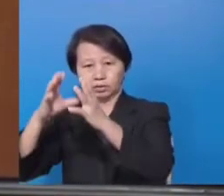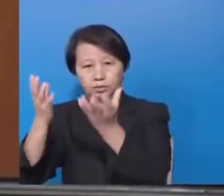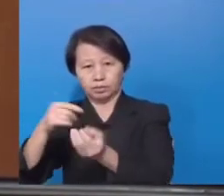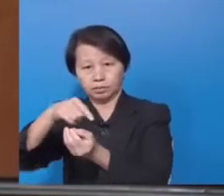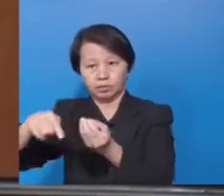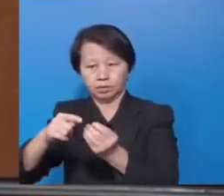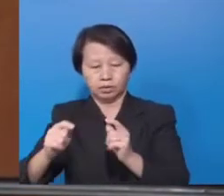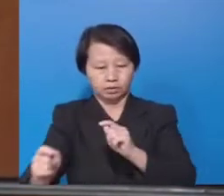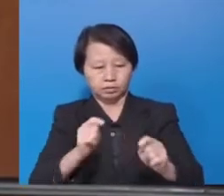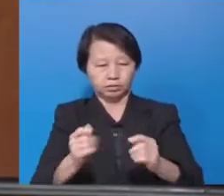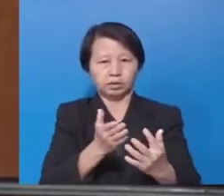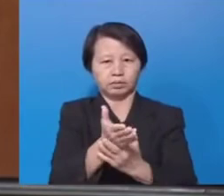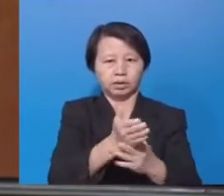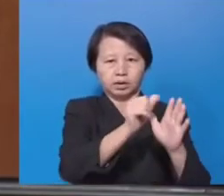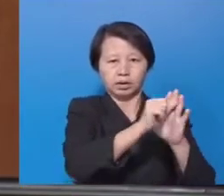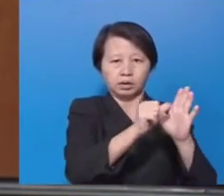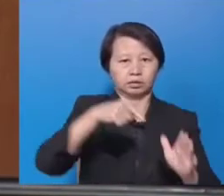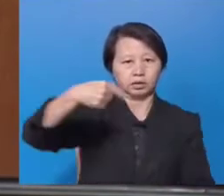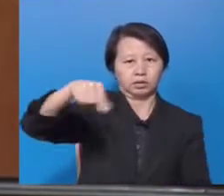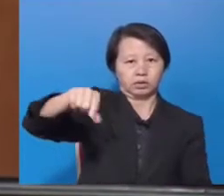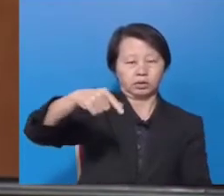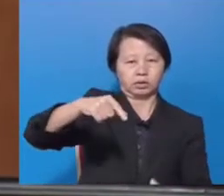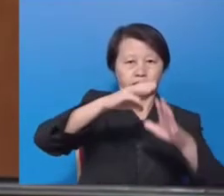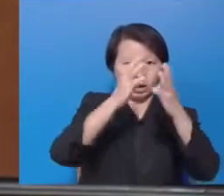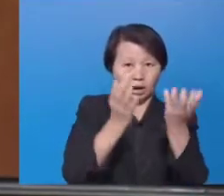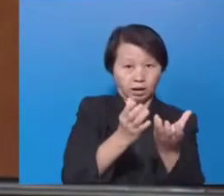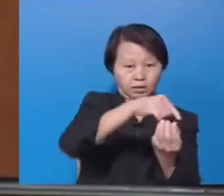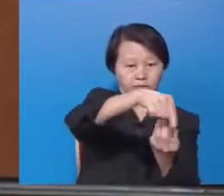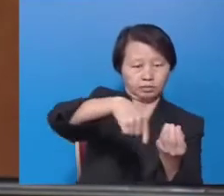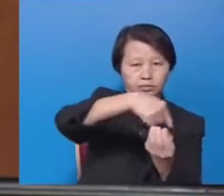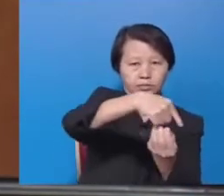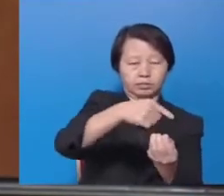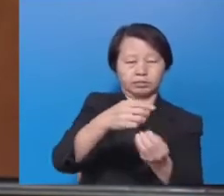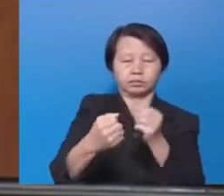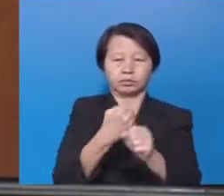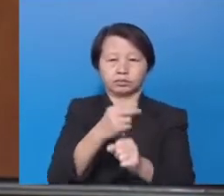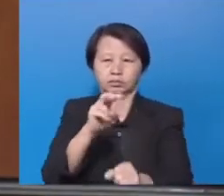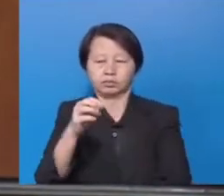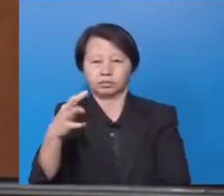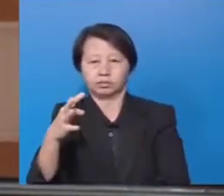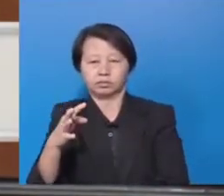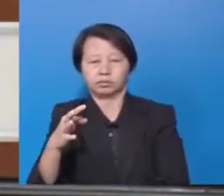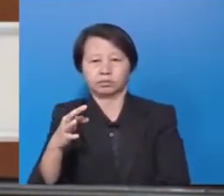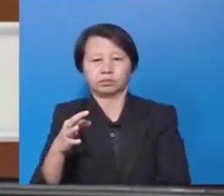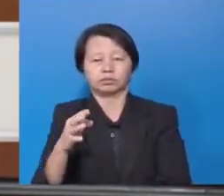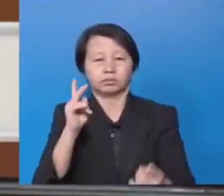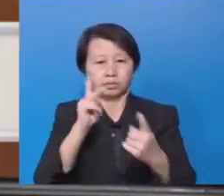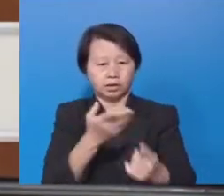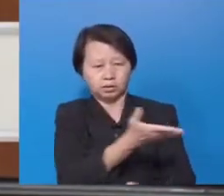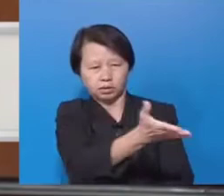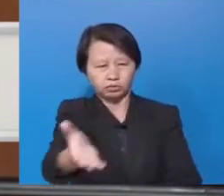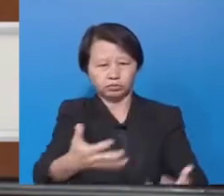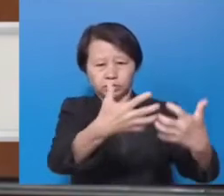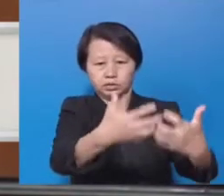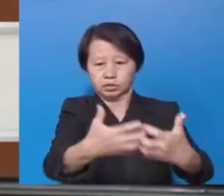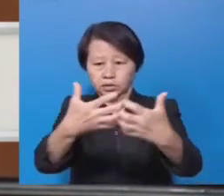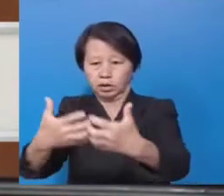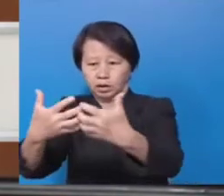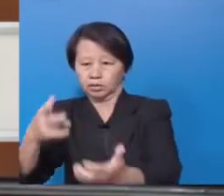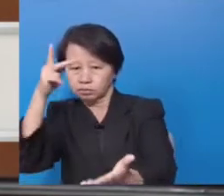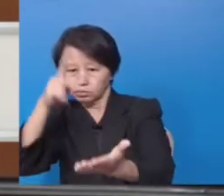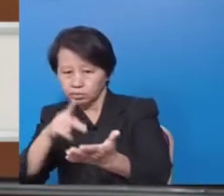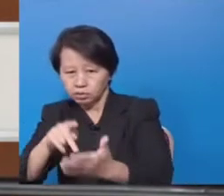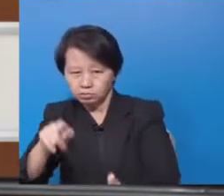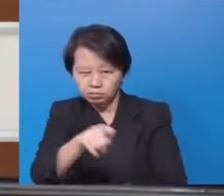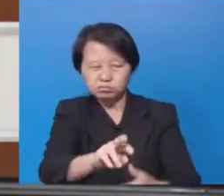melipatgandakan tindakan melalui akta quality alam sekeliling sembah 74 atau puak as kepada semua kilang-kilang yang